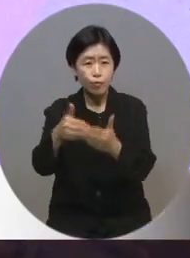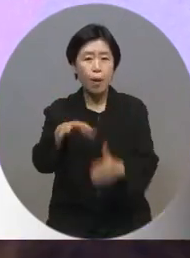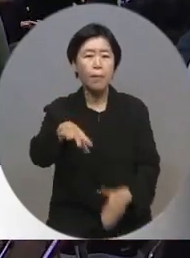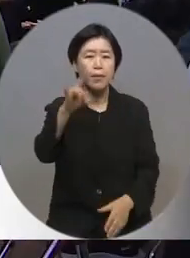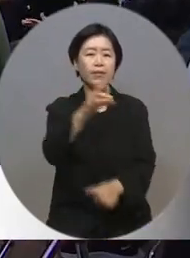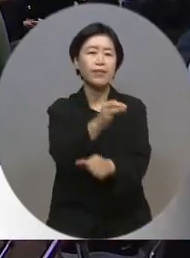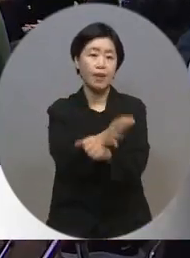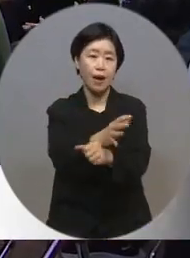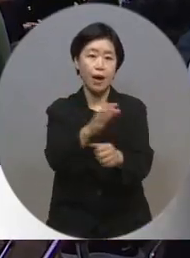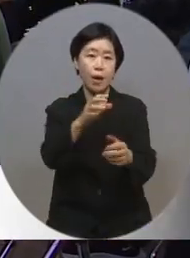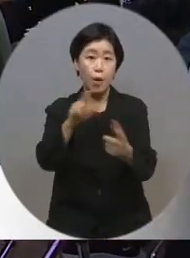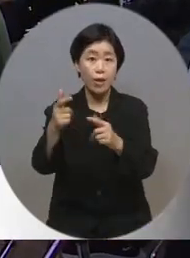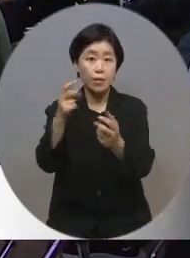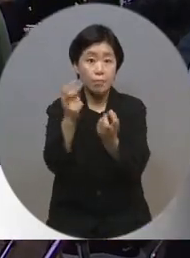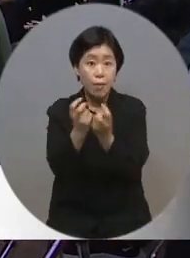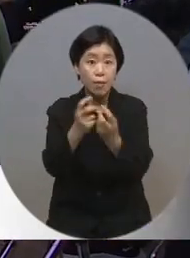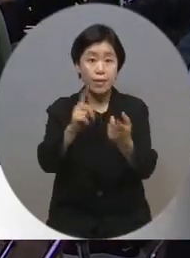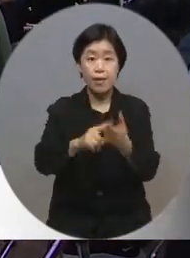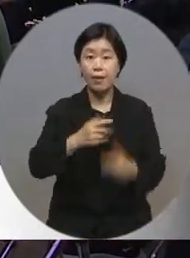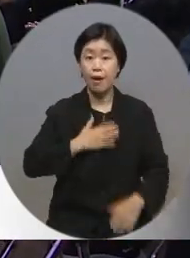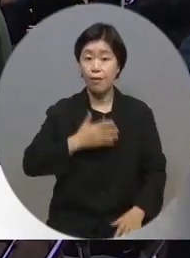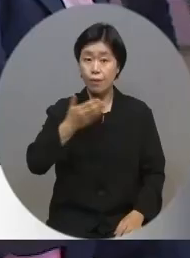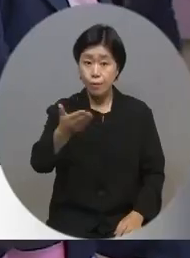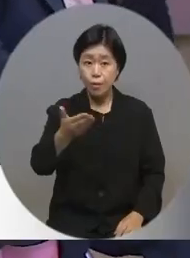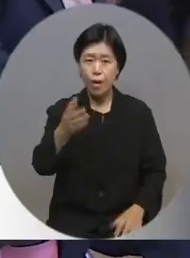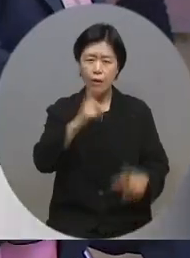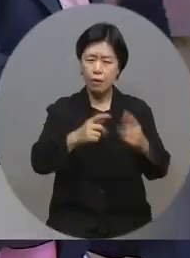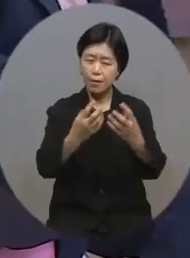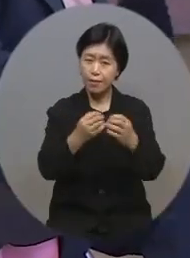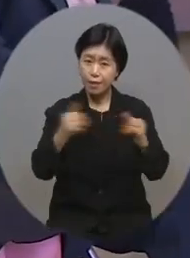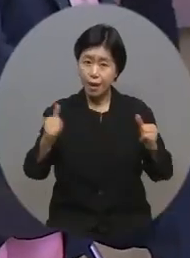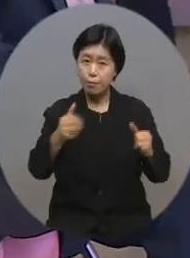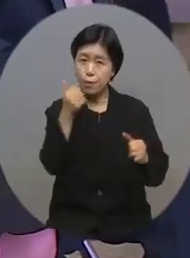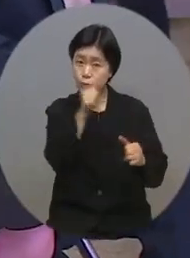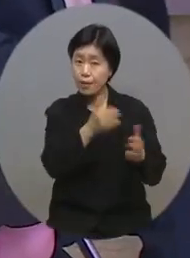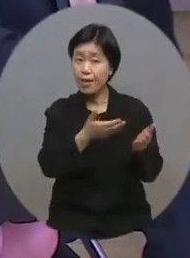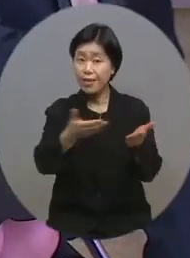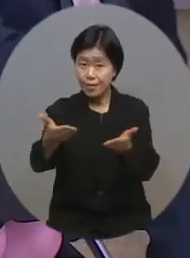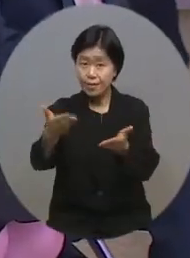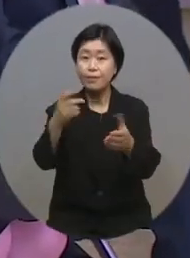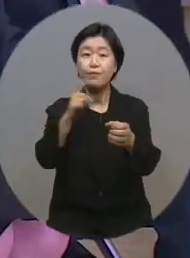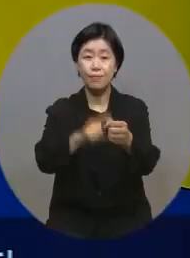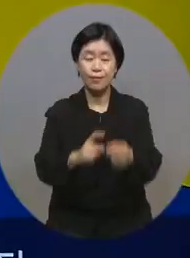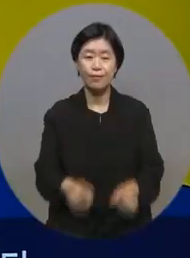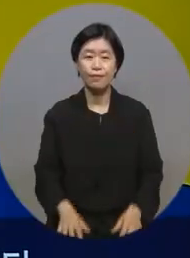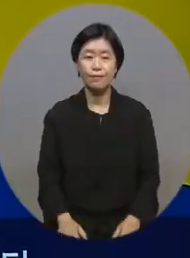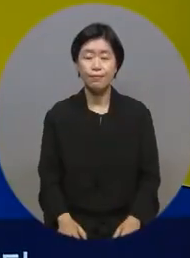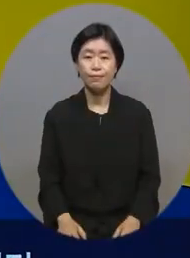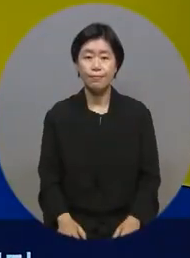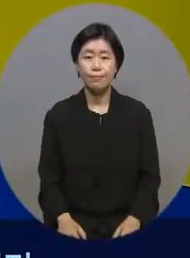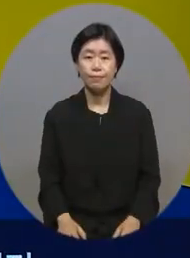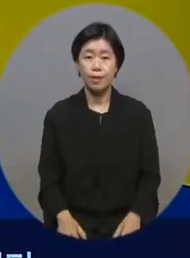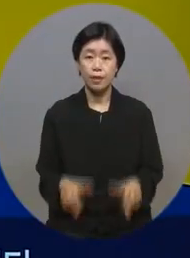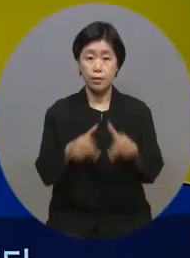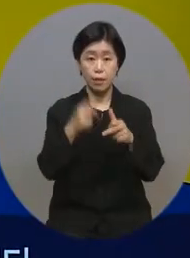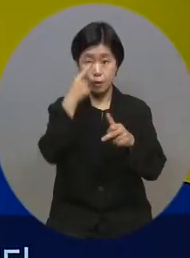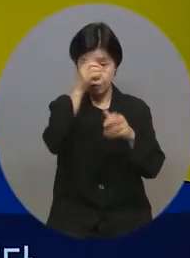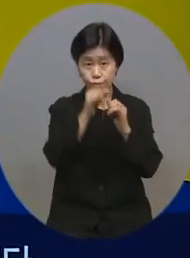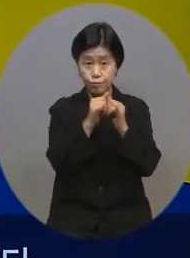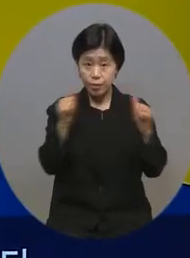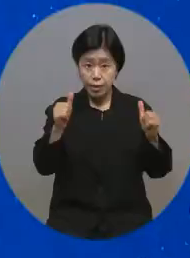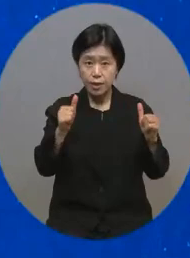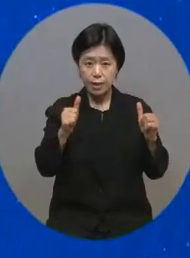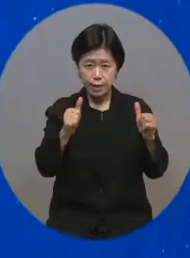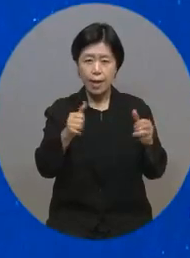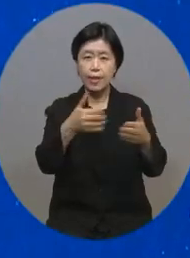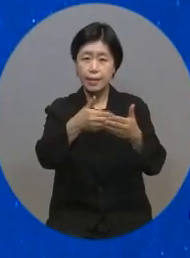알리고 장애예술인의 창작물을 더 많은 사람들에게 소개하고자 기획됐습니다. 장애예술인 창작물